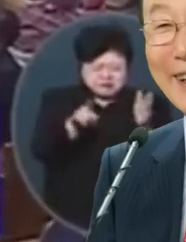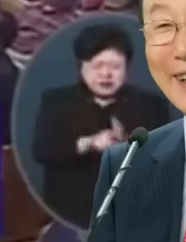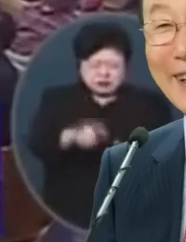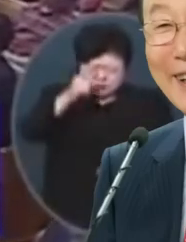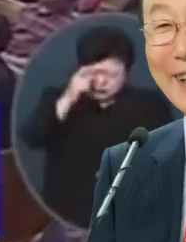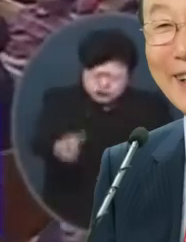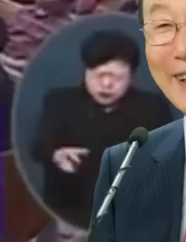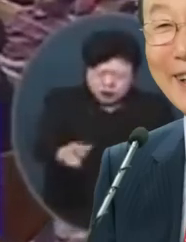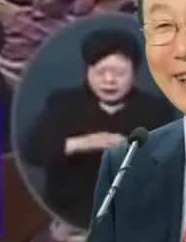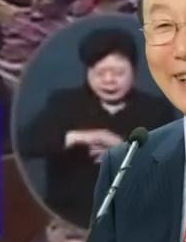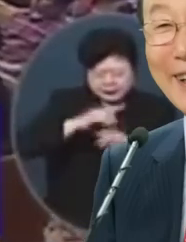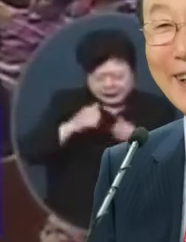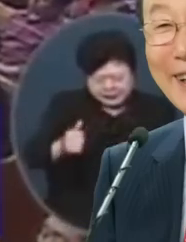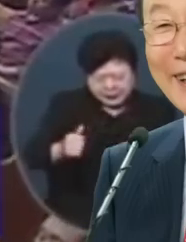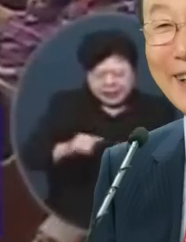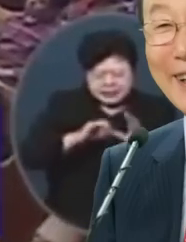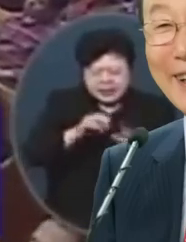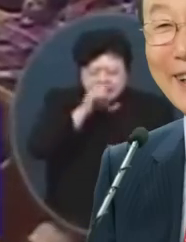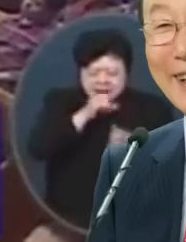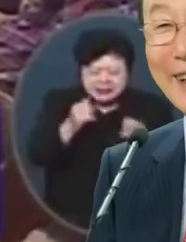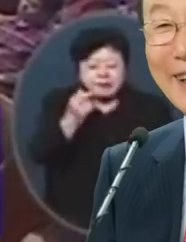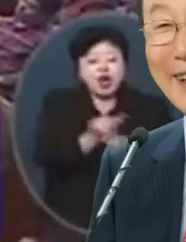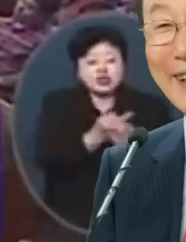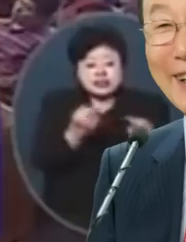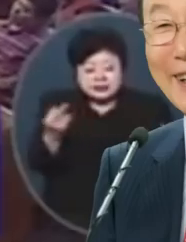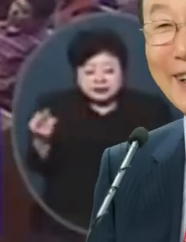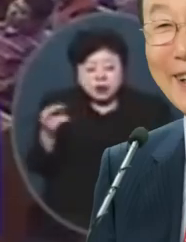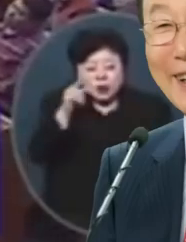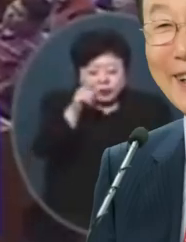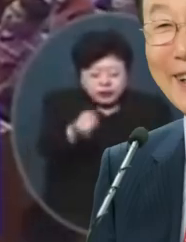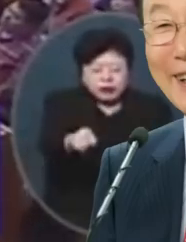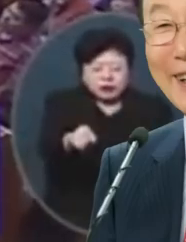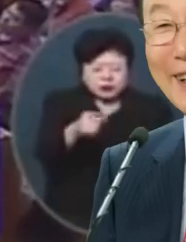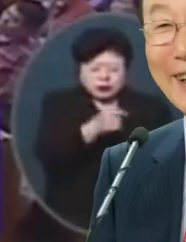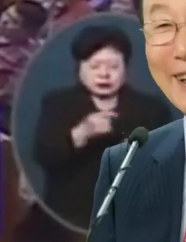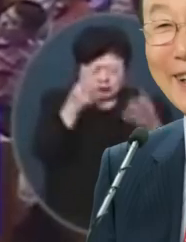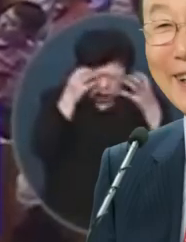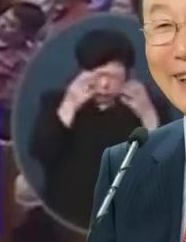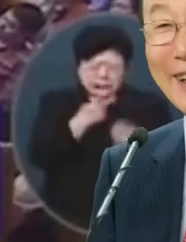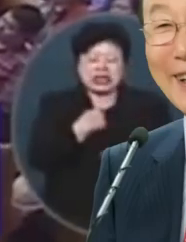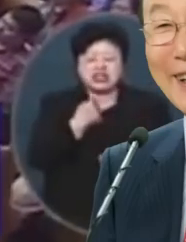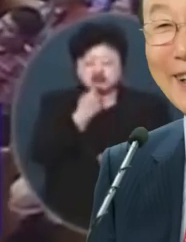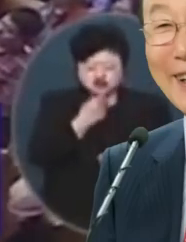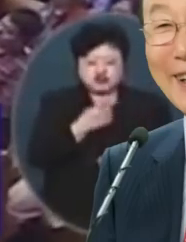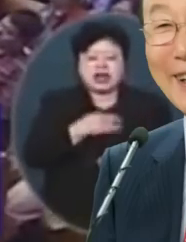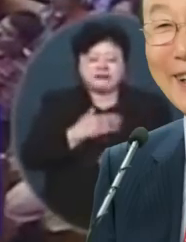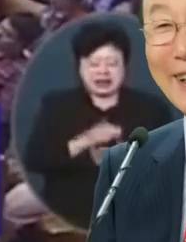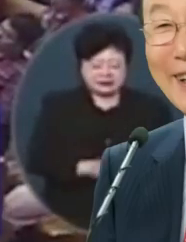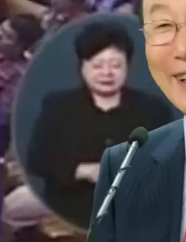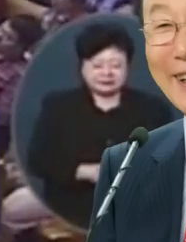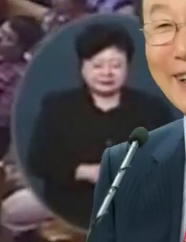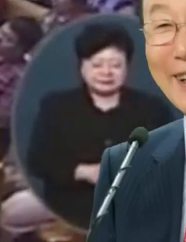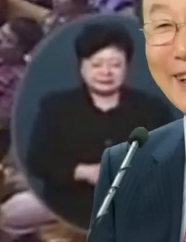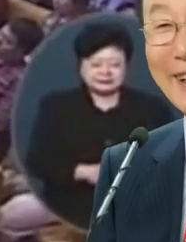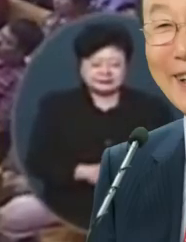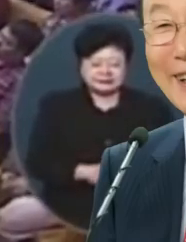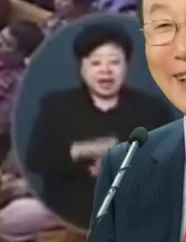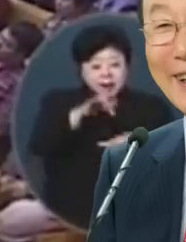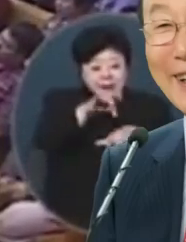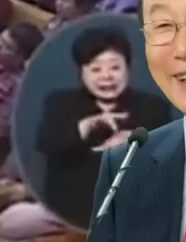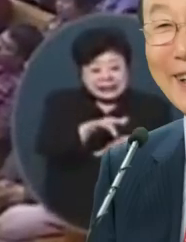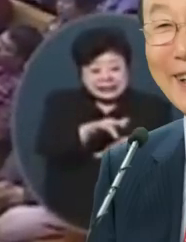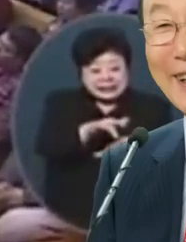하여 그를 대적하라. 이는 세상에 있는 너희 형제들도 동일한 고난을 당한 줄 알미라. 이